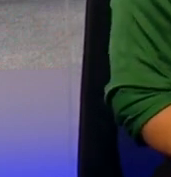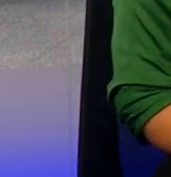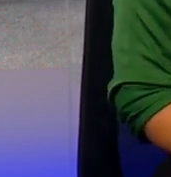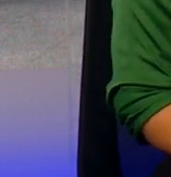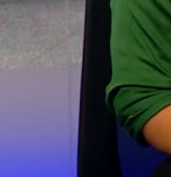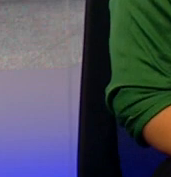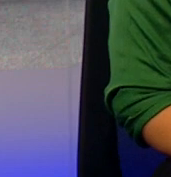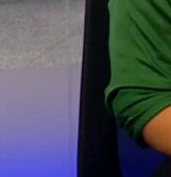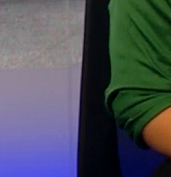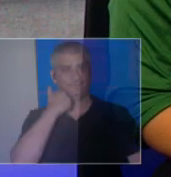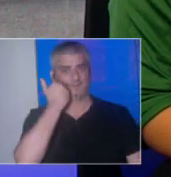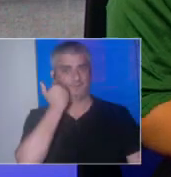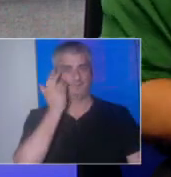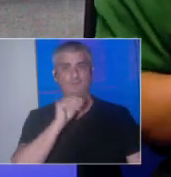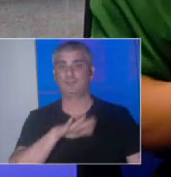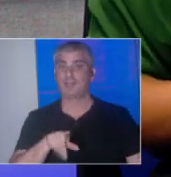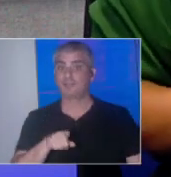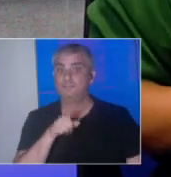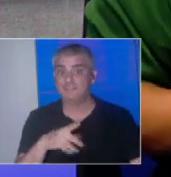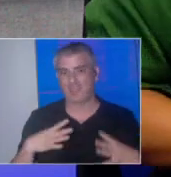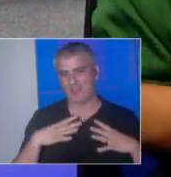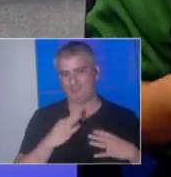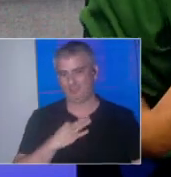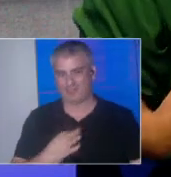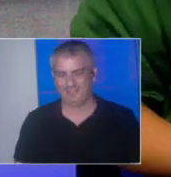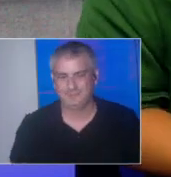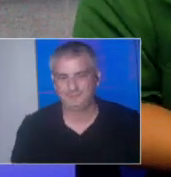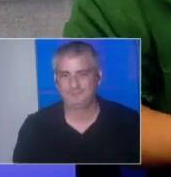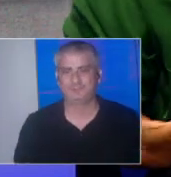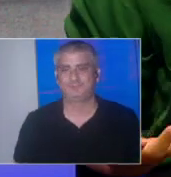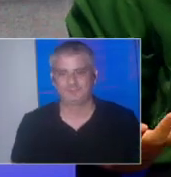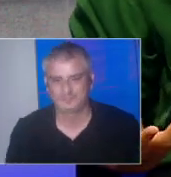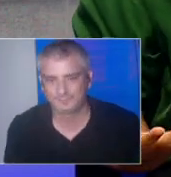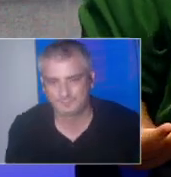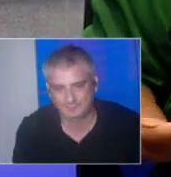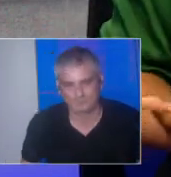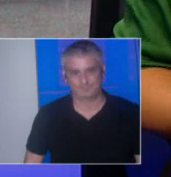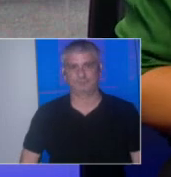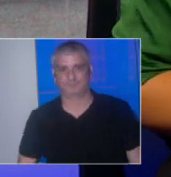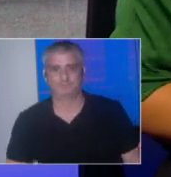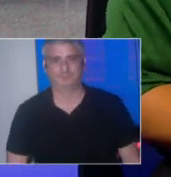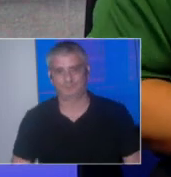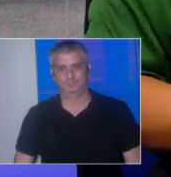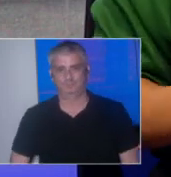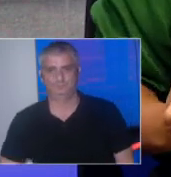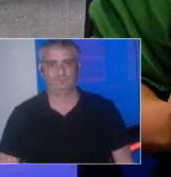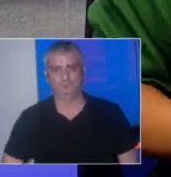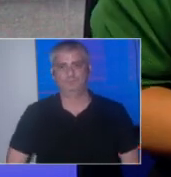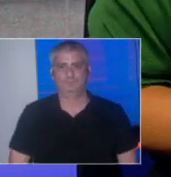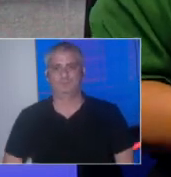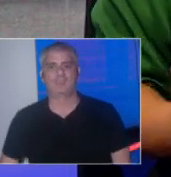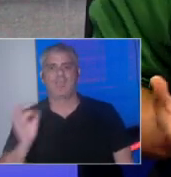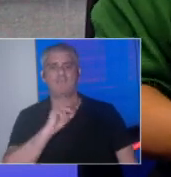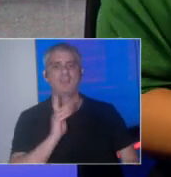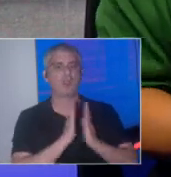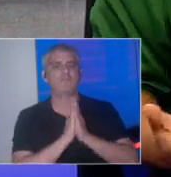הזה שלכם, המבוגרים שיש להם ילדים. זה החופש שלי, אתה מבין? אני נמצאת פה ואני נהנית מכל רגע. בדיוק, אף אחד לא מבקש ממני